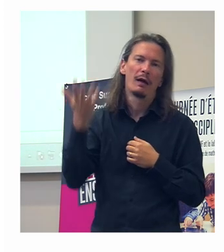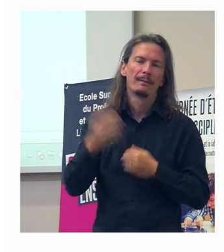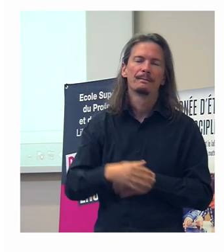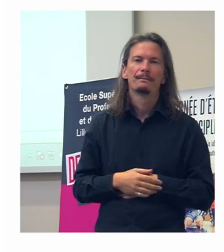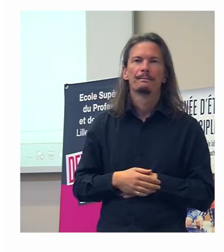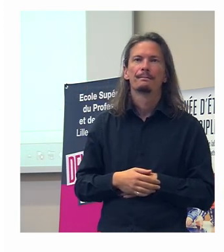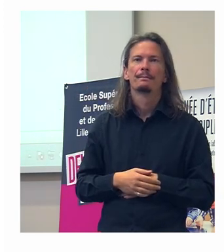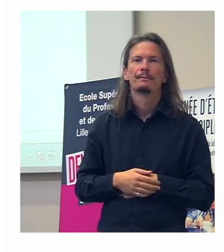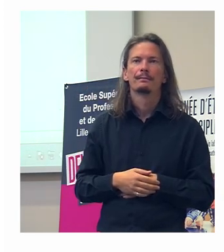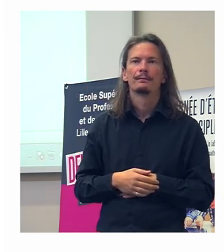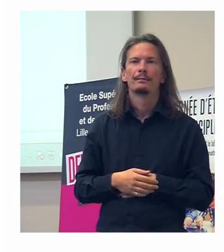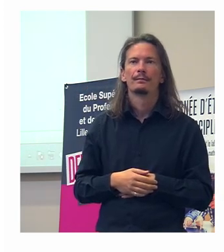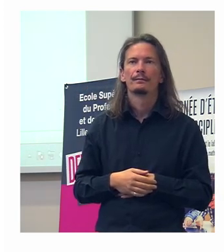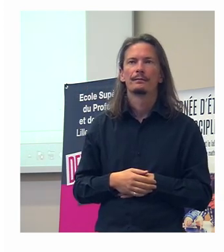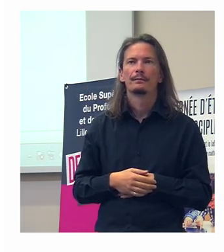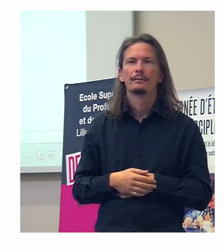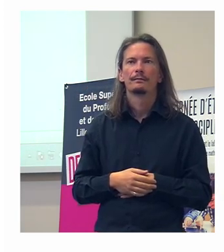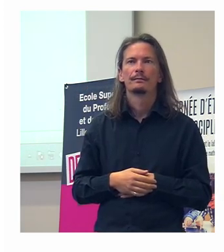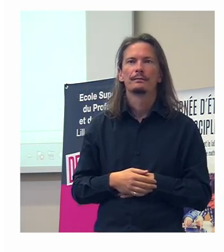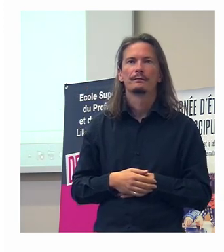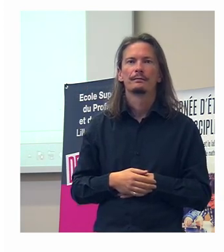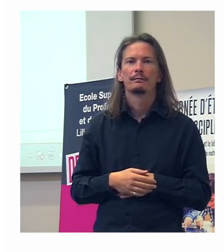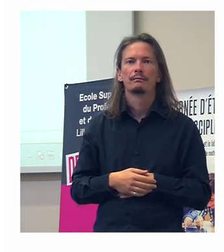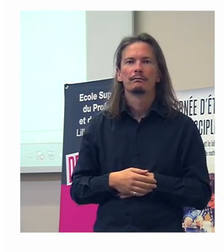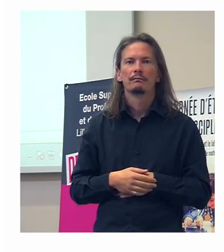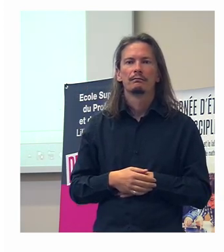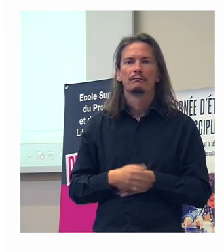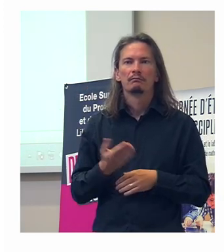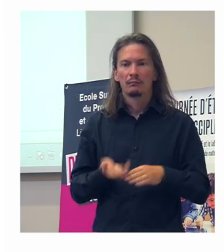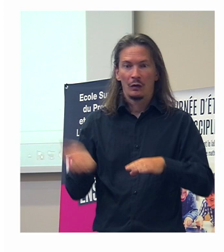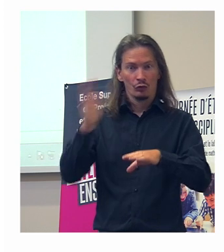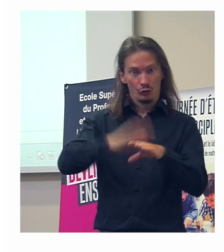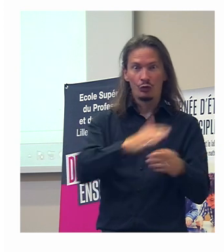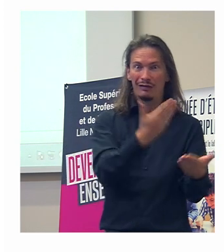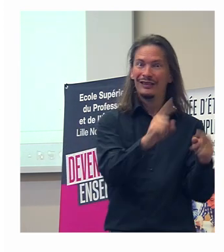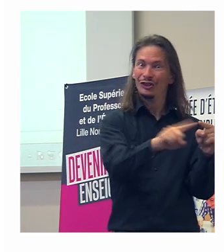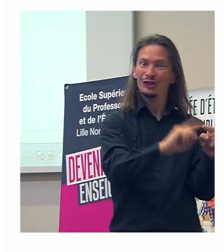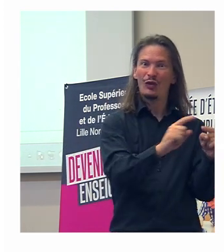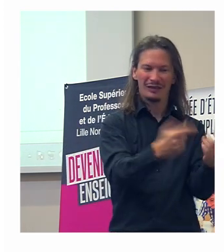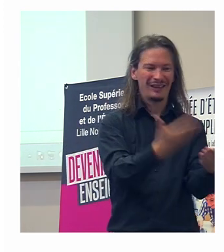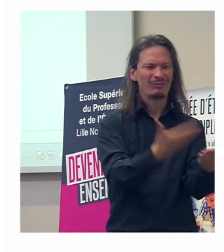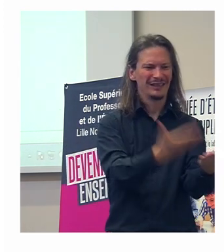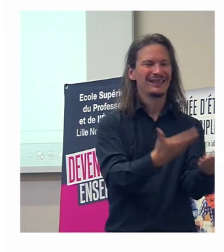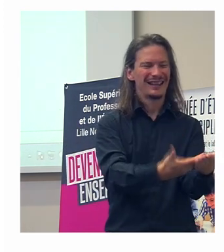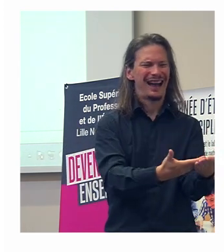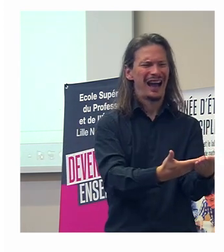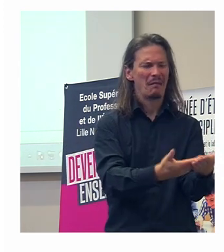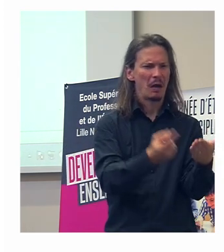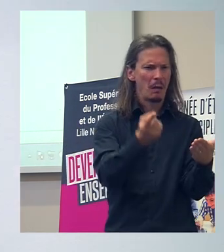porte sur les choses qui pourraient être autrement qu'elles ne sont,